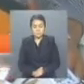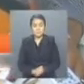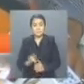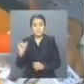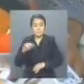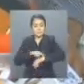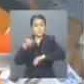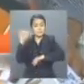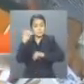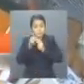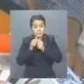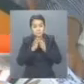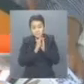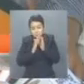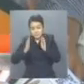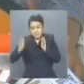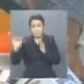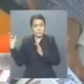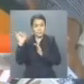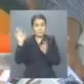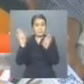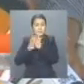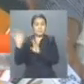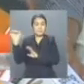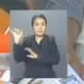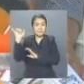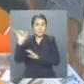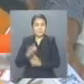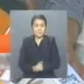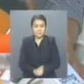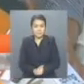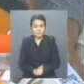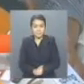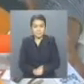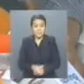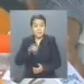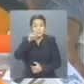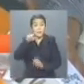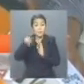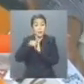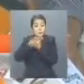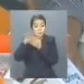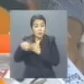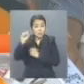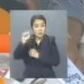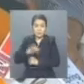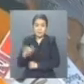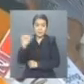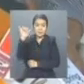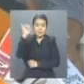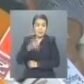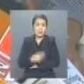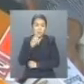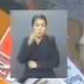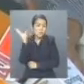แต่ยังไม่ปิด ต้องไปเรื่อยๆจน ผู้ชายวันนี้จะมีการขอให้เสร็จภายในวันพฤหัส ไหมไม่ก็จะคุยดูว่าได้ปิดตามฟังเสียงชาวบ้านเข